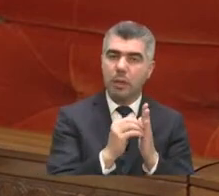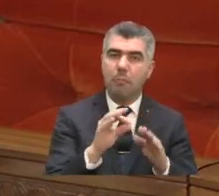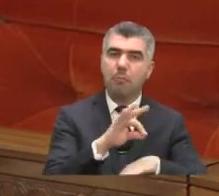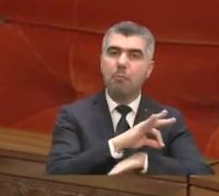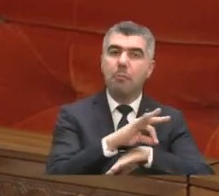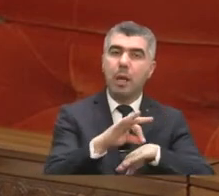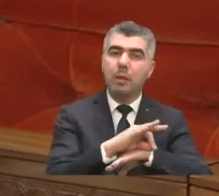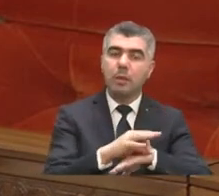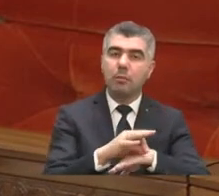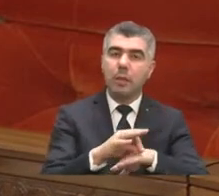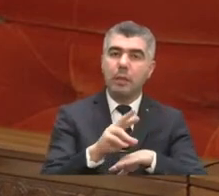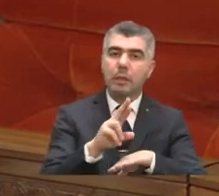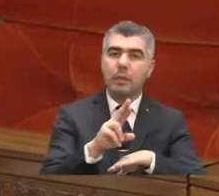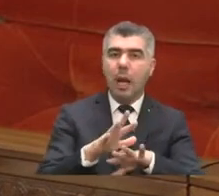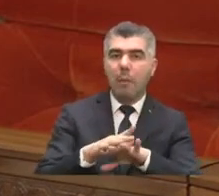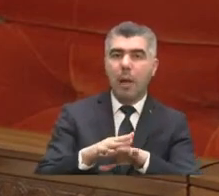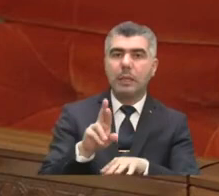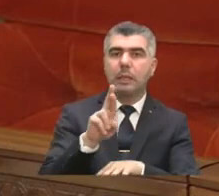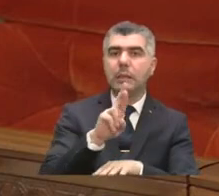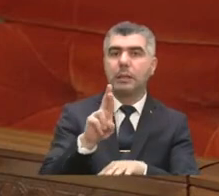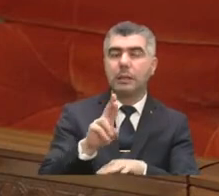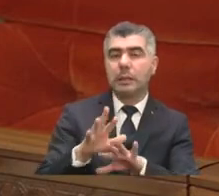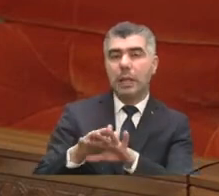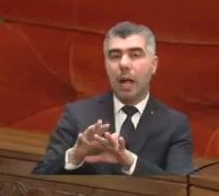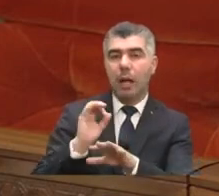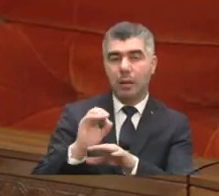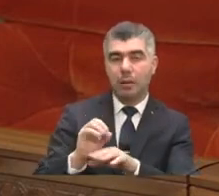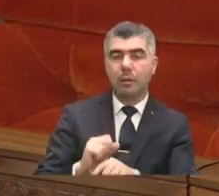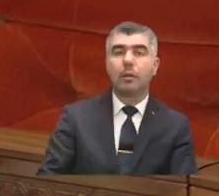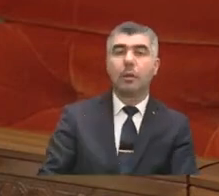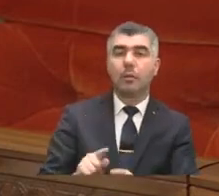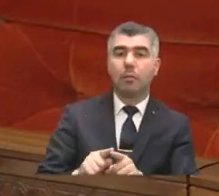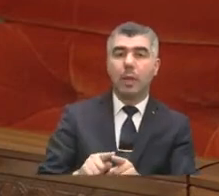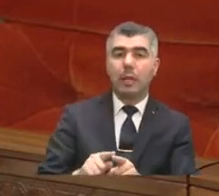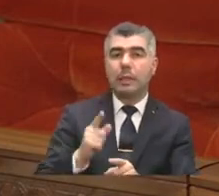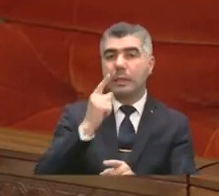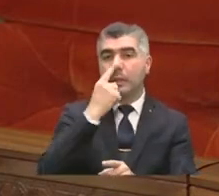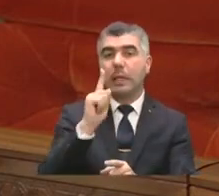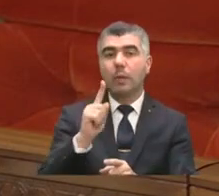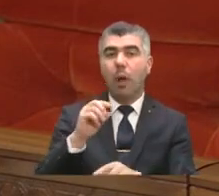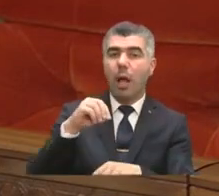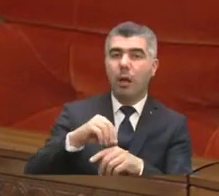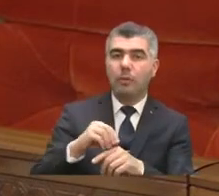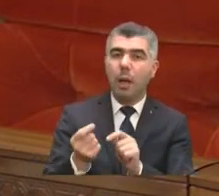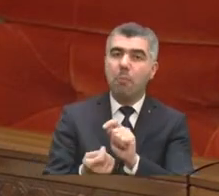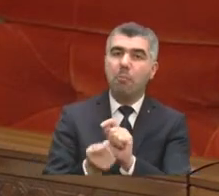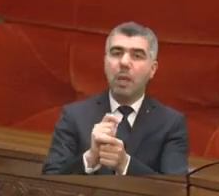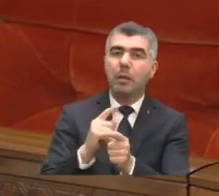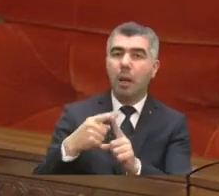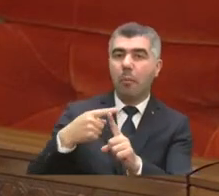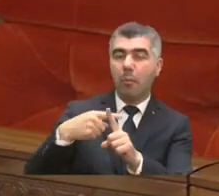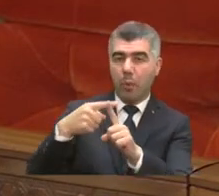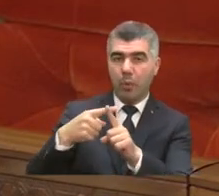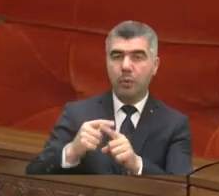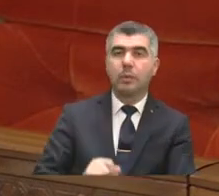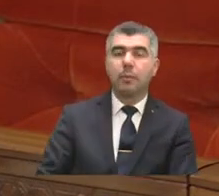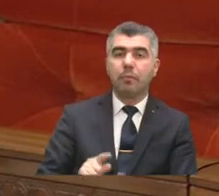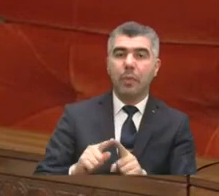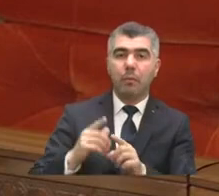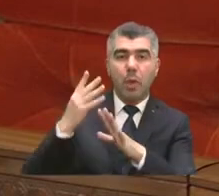الجديدة لمطار رباط سلا، ويحضر أيضا لتوسيع محطة مطار تطوان، ولمواكبة خارطة الطريق لقطاع